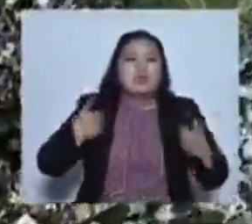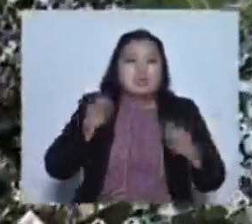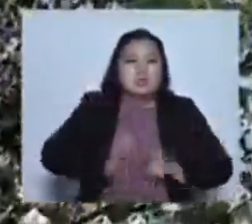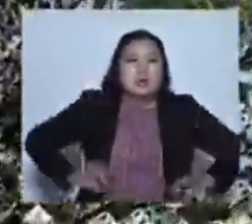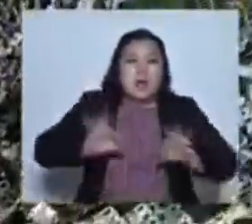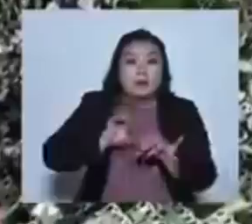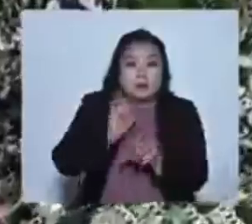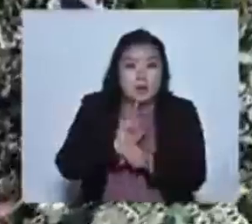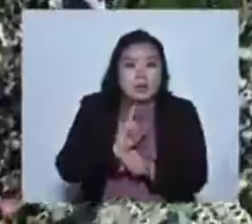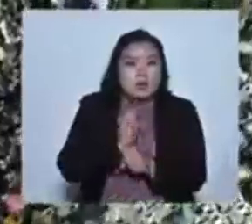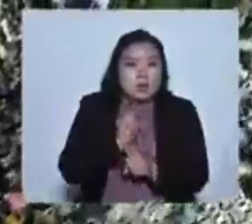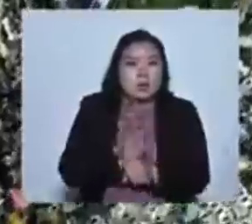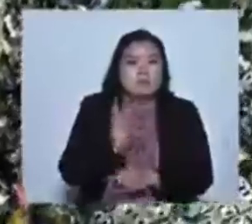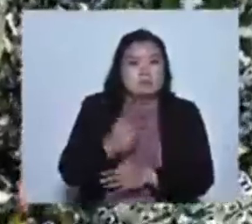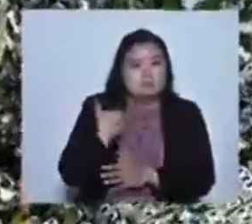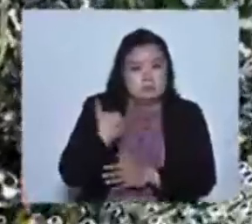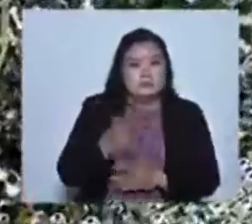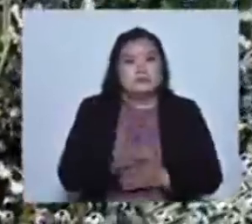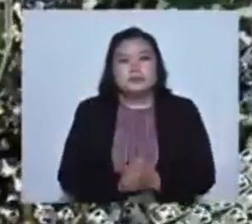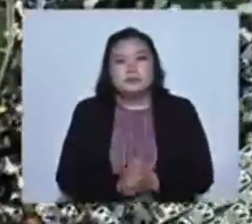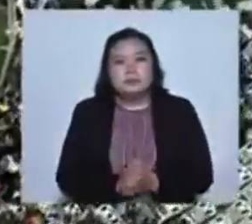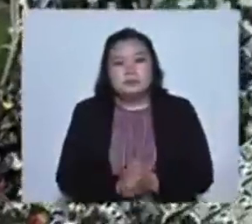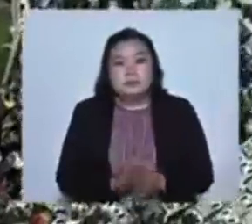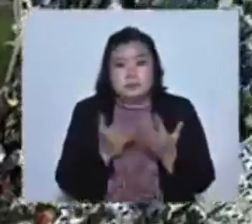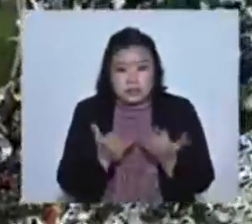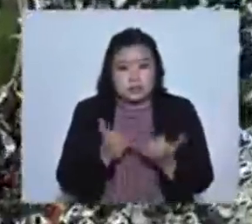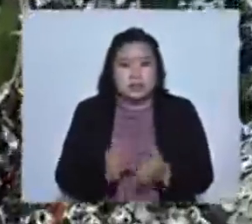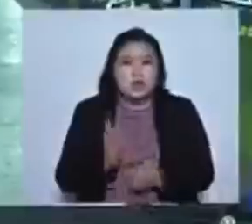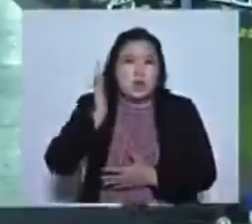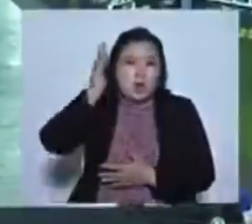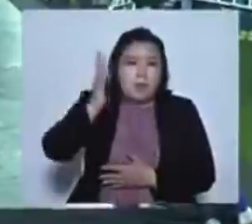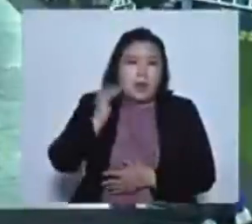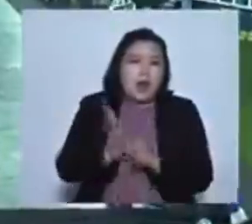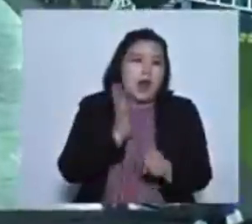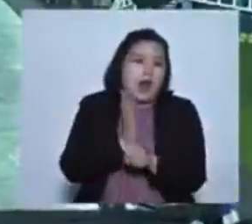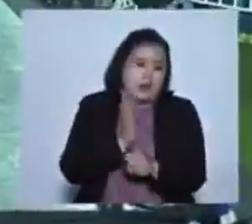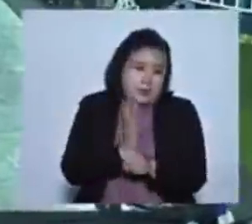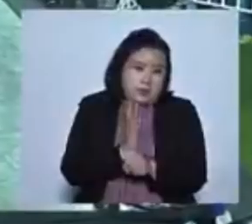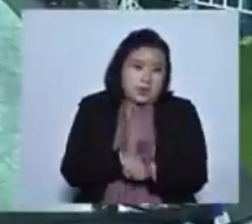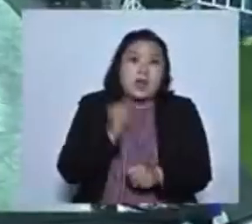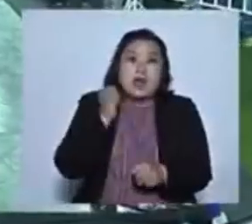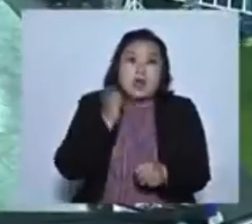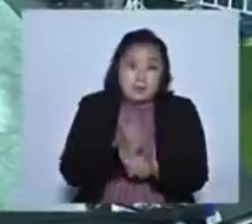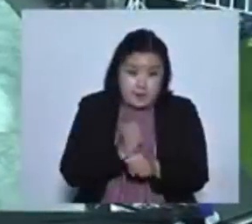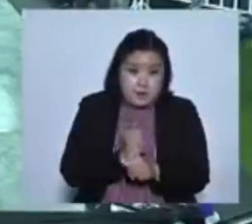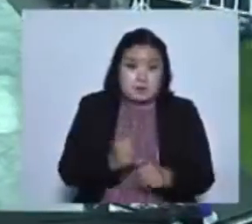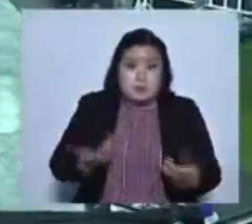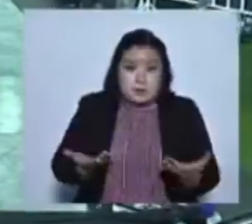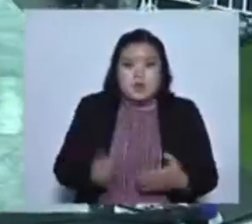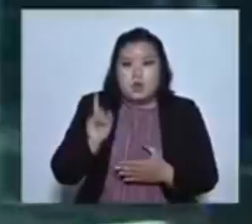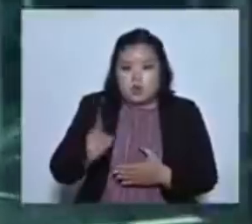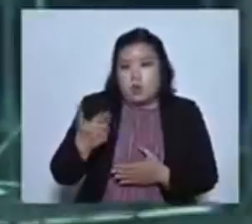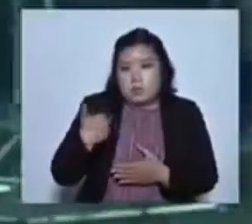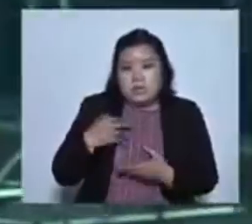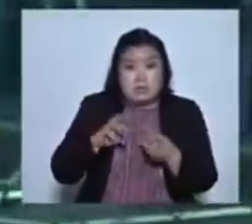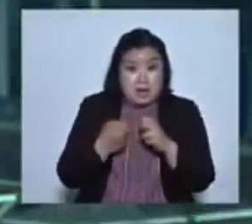ให้สิ่งเหล่านี้มันเกิดขึ้นอย่างยั่งยืนจากนี้ไปต่อจาก5ปีที่เราช่วยกันทำมานะครับเราจะต้องลดความขัดแย้